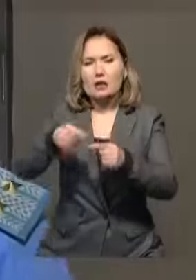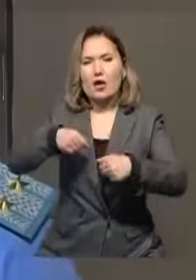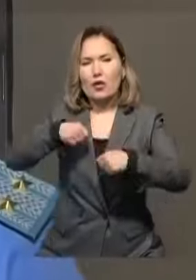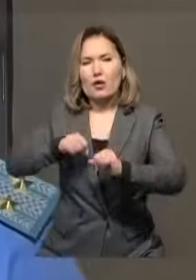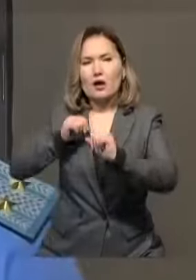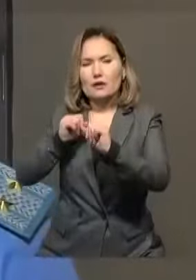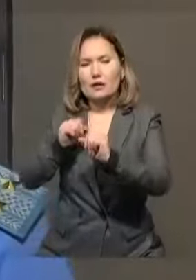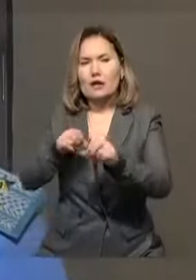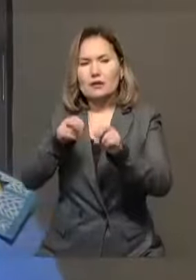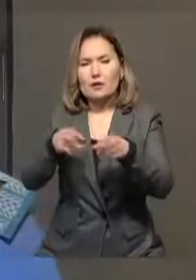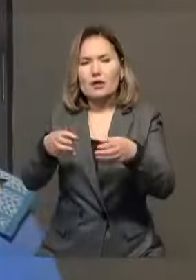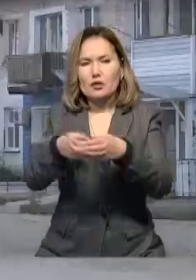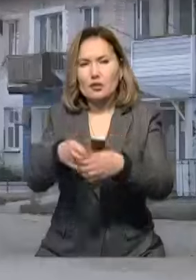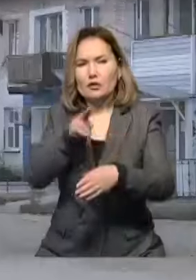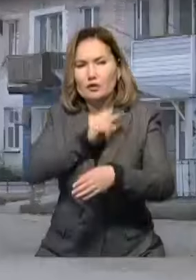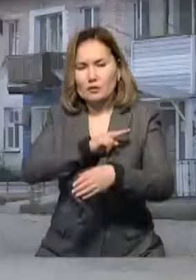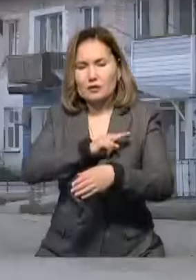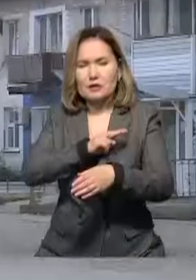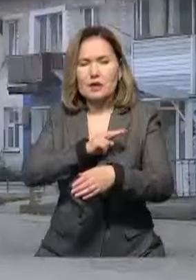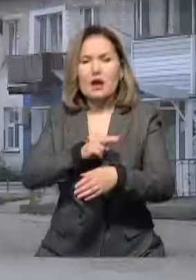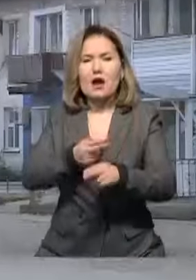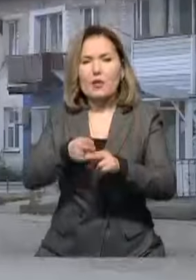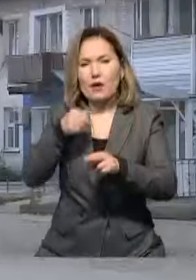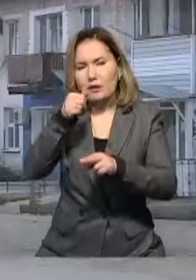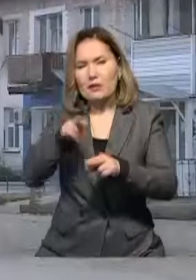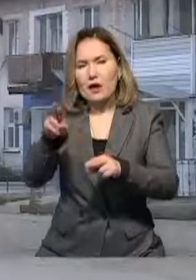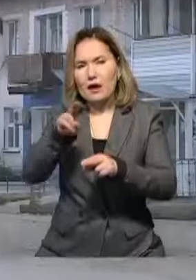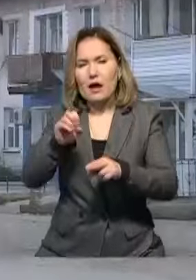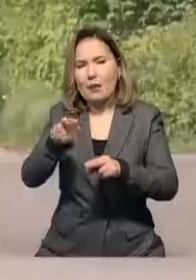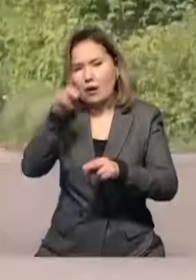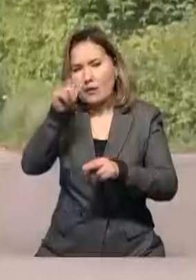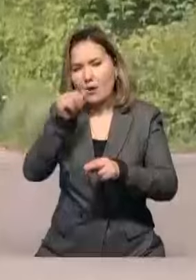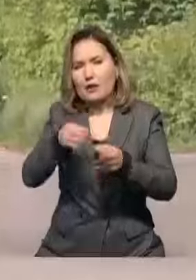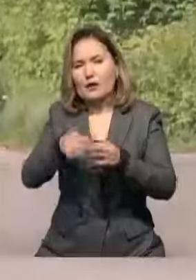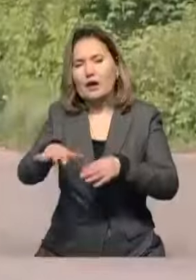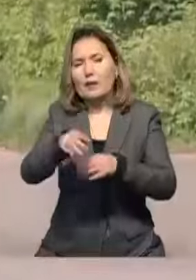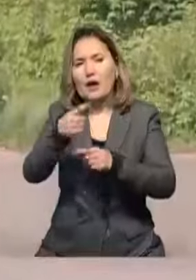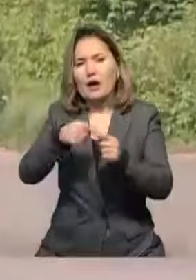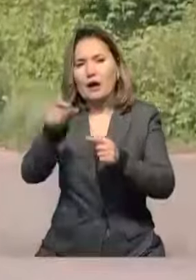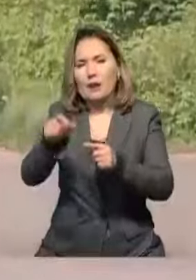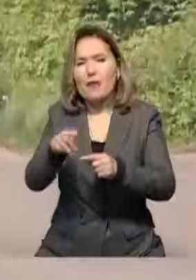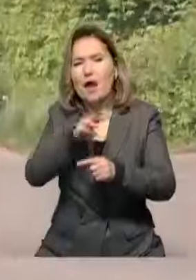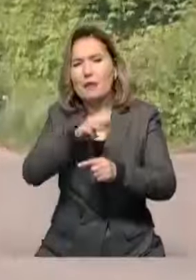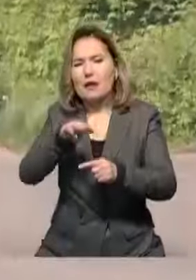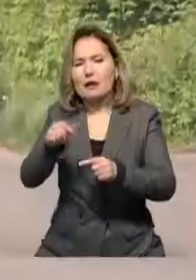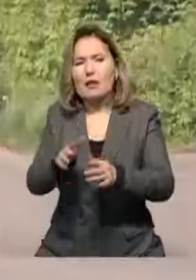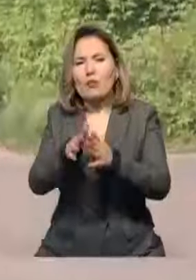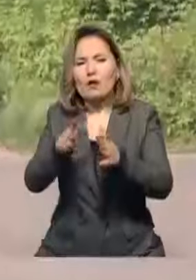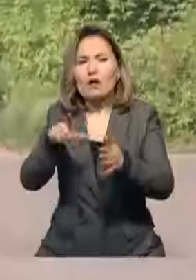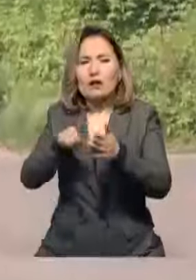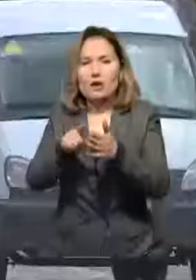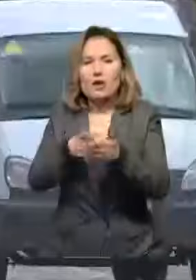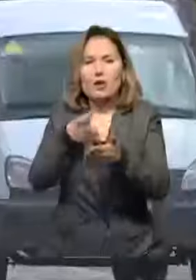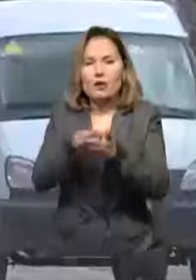кәсіпкерлерді қорғау мобильді тобы бар. Биыл қаңтар-сәуір айларында Шыманайқы ауданының кәсіпкерлері миллиард теңгеден астам салық